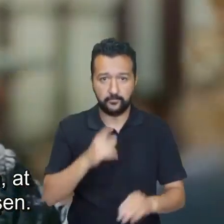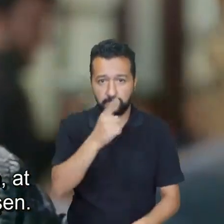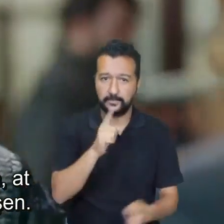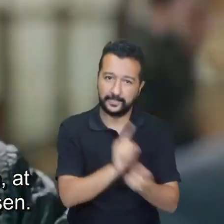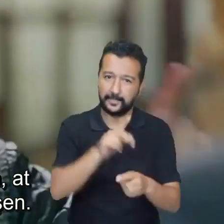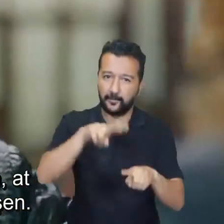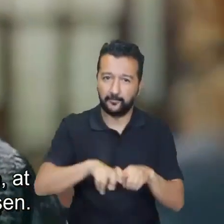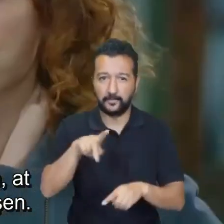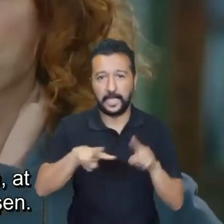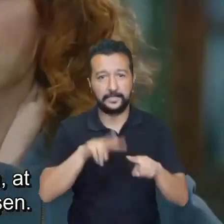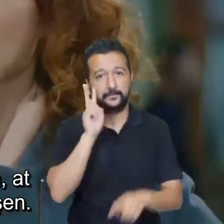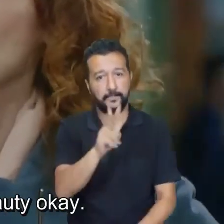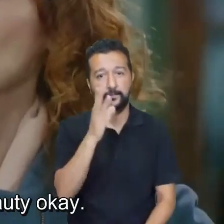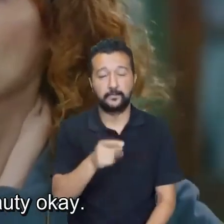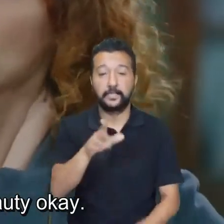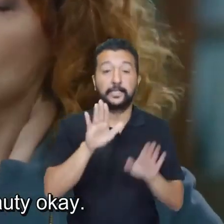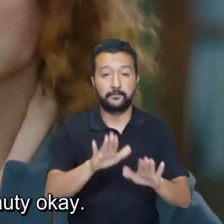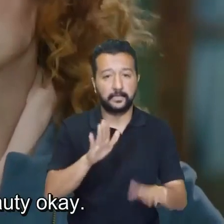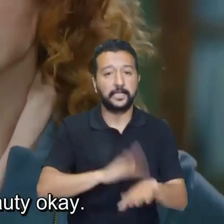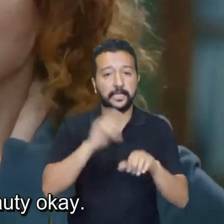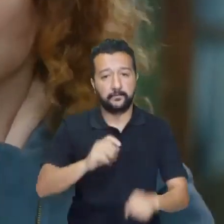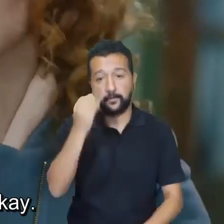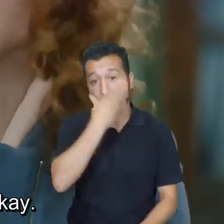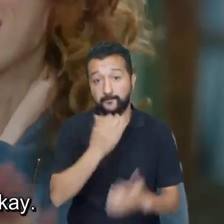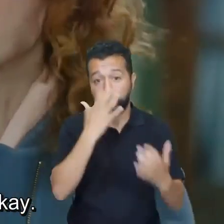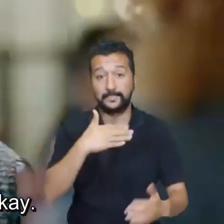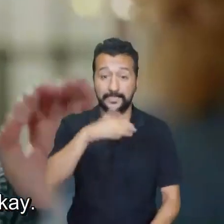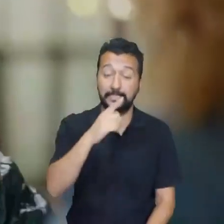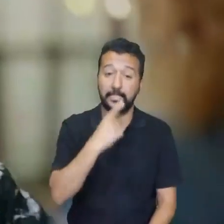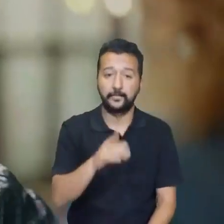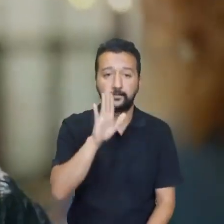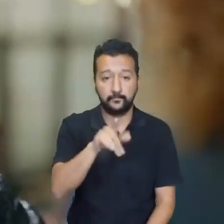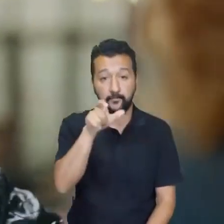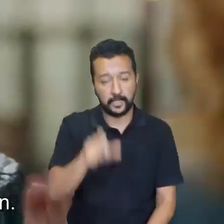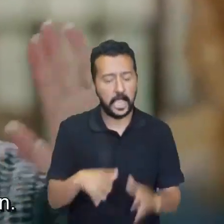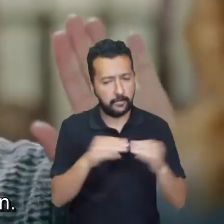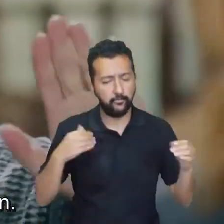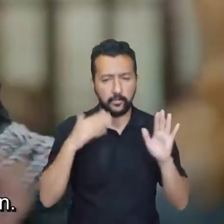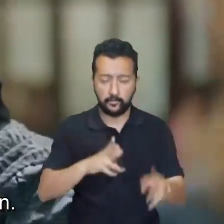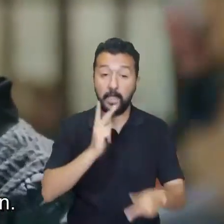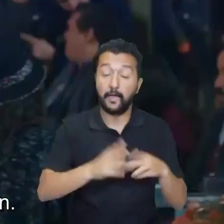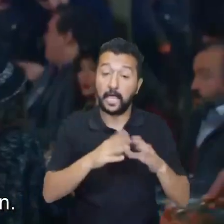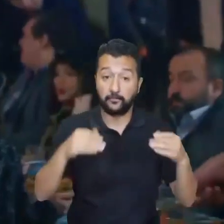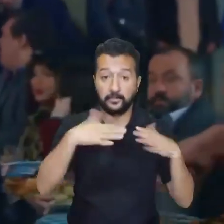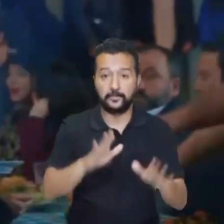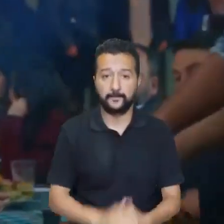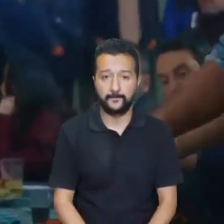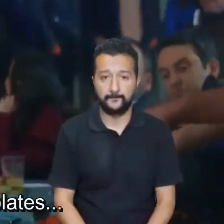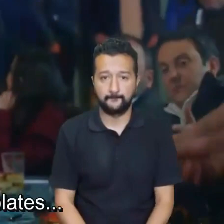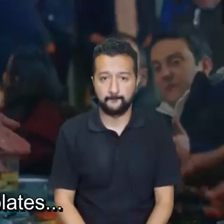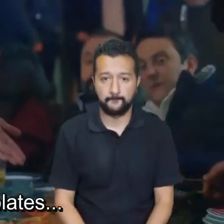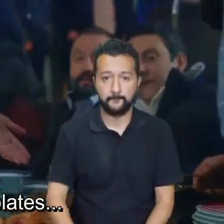bir karşısına otur. En azından Ayşe'nin manzaralı olsun be. Tamam tamam, yaparız bir güzellik. Tamam sen bir git de hadi tamam. Sansız kayboluyor. Kaybol. Hemen kaybol hadi.